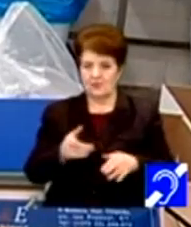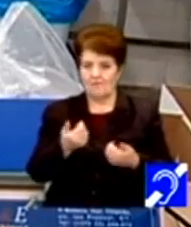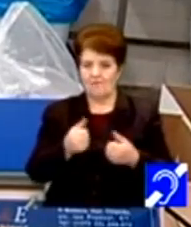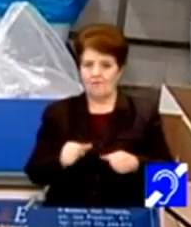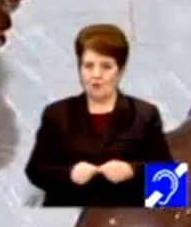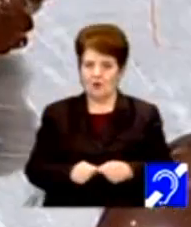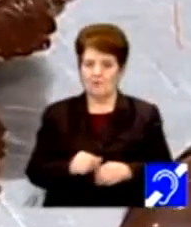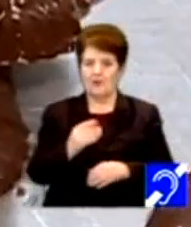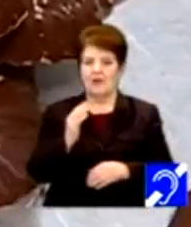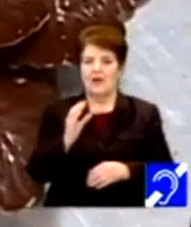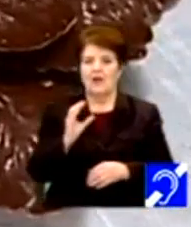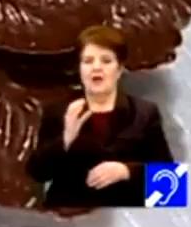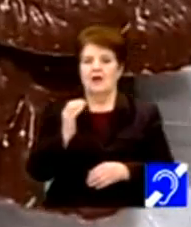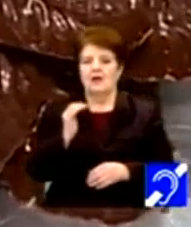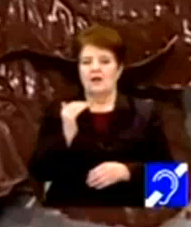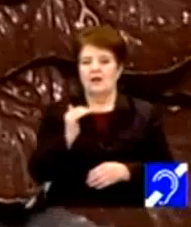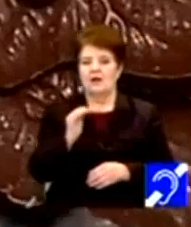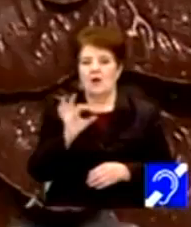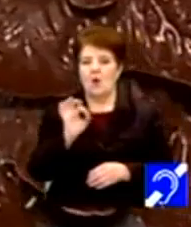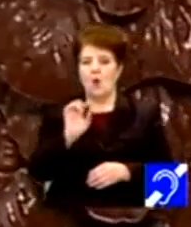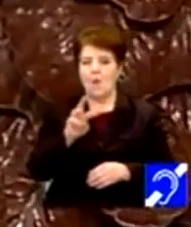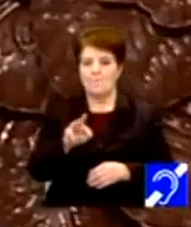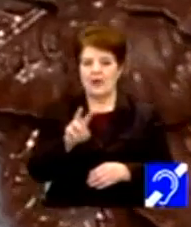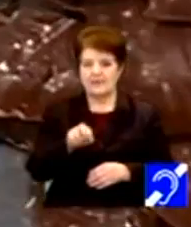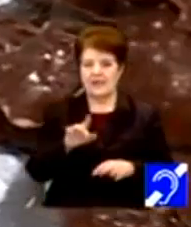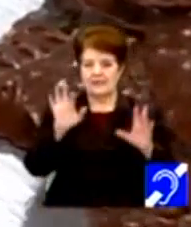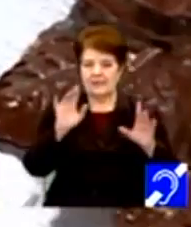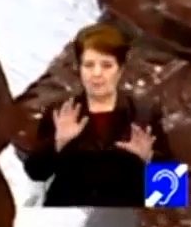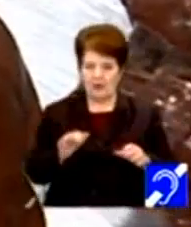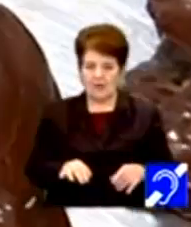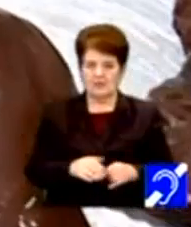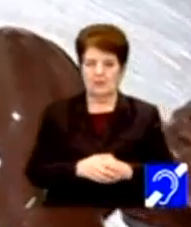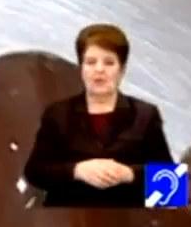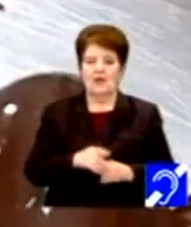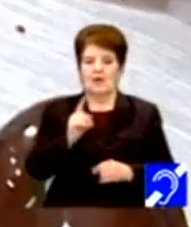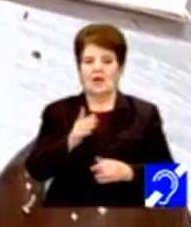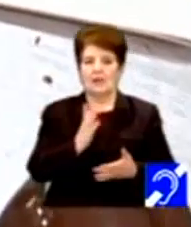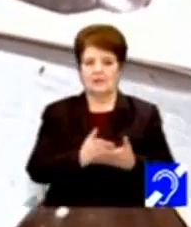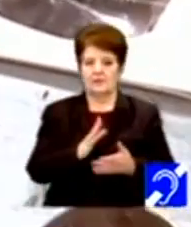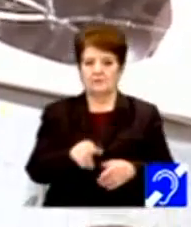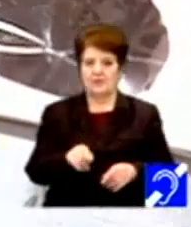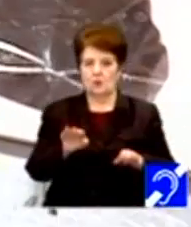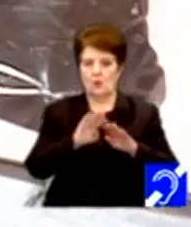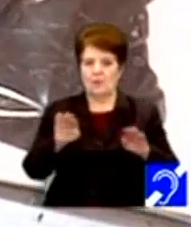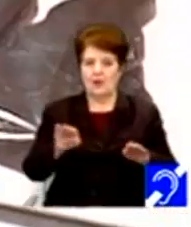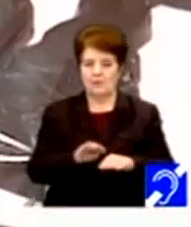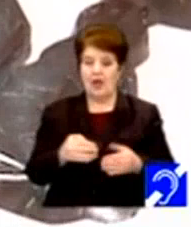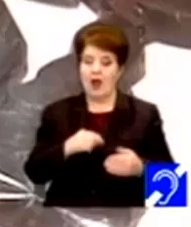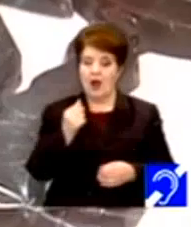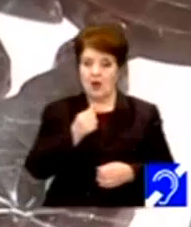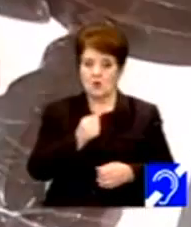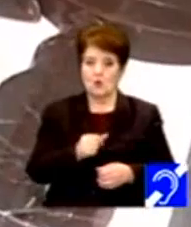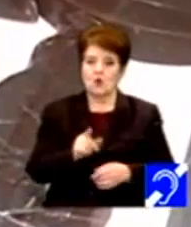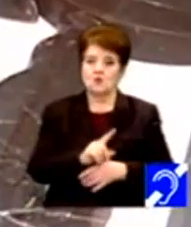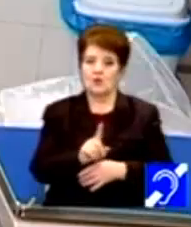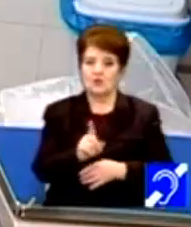bomuleți de zăpadă, clopoței, care sunt adică niște decorațiuni pentru brăduți. Anul acesta este anul șoricelului